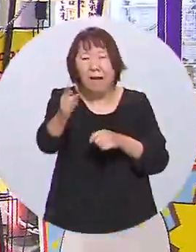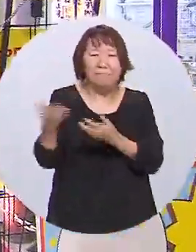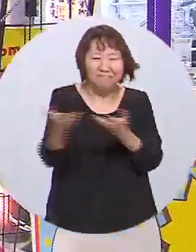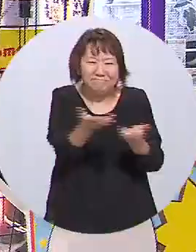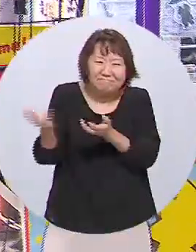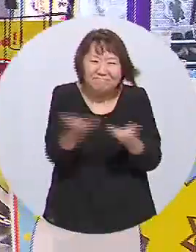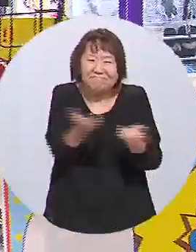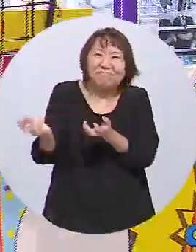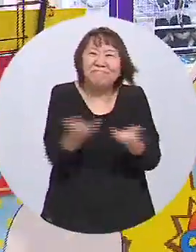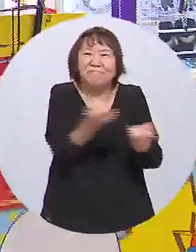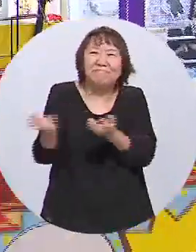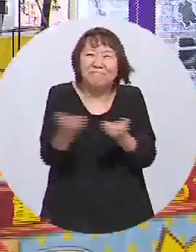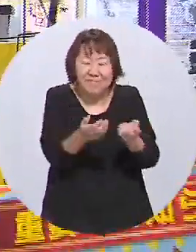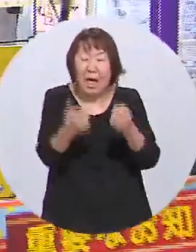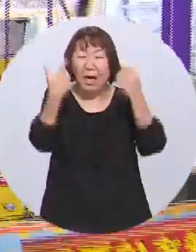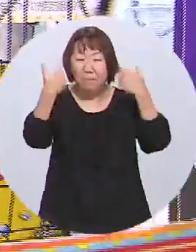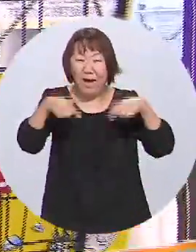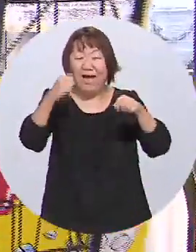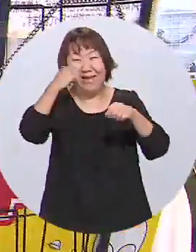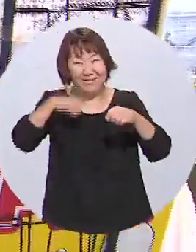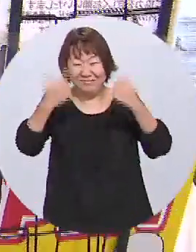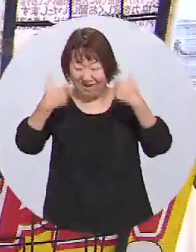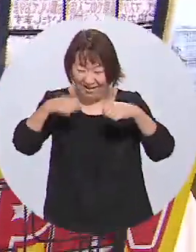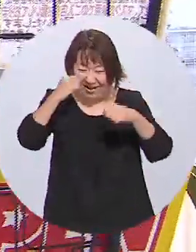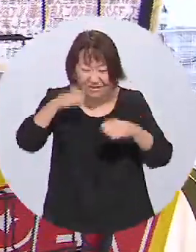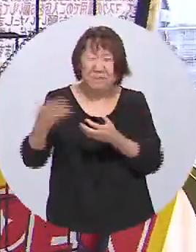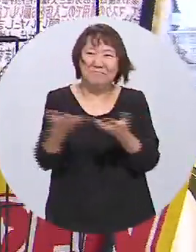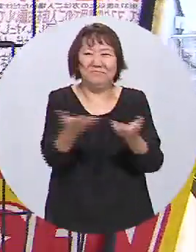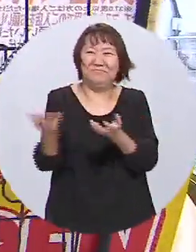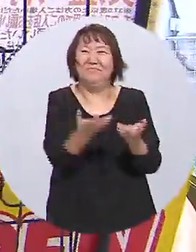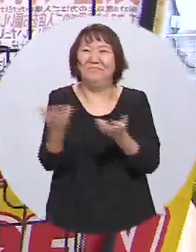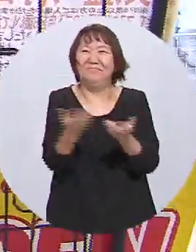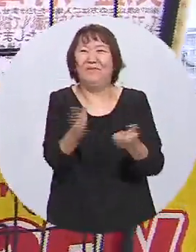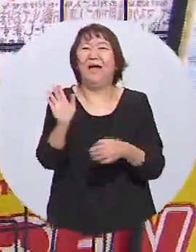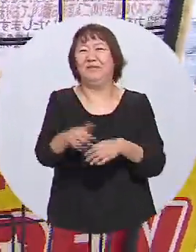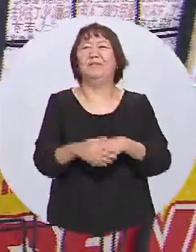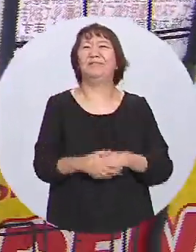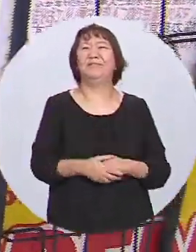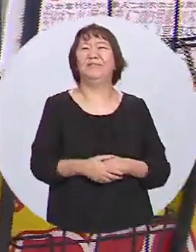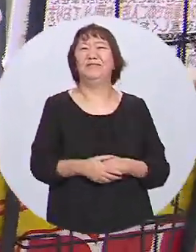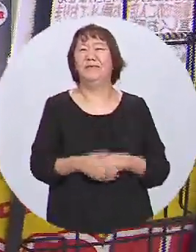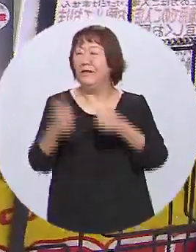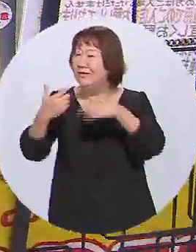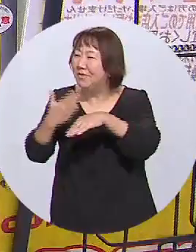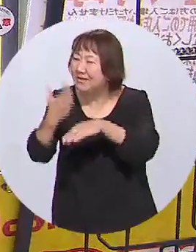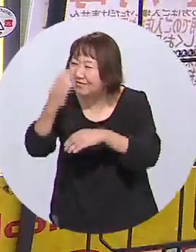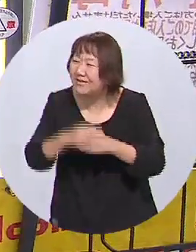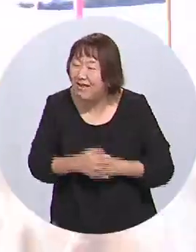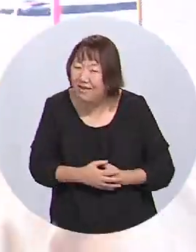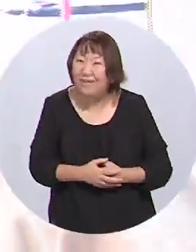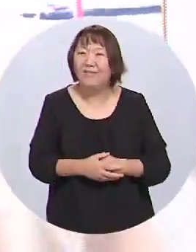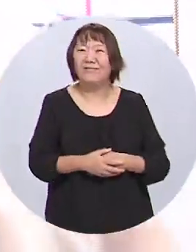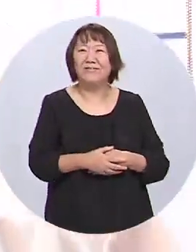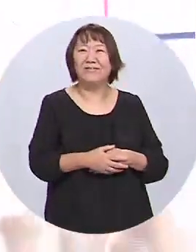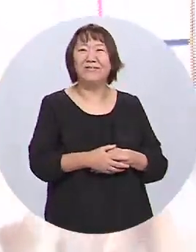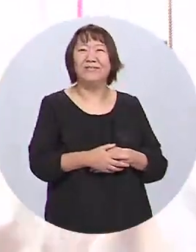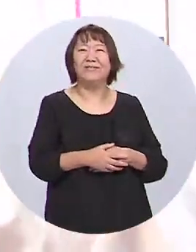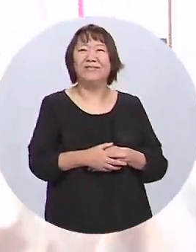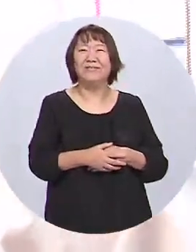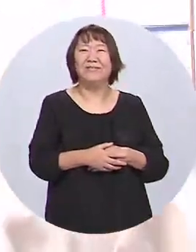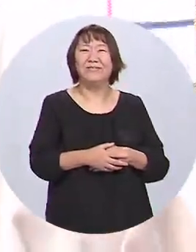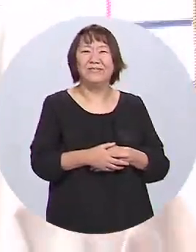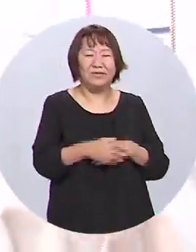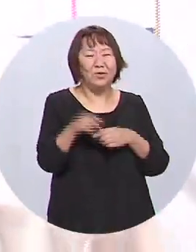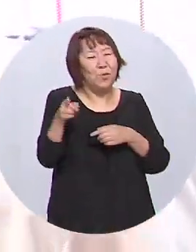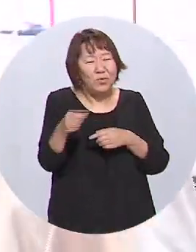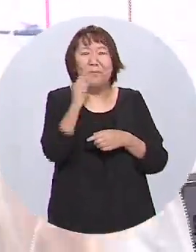で、毎朝出来たてのパンが届けられています。 いつもありがとうございます。 本当に来ると高